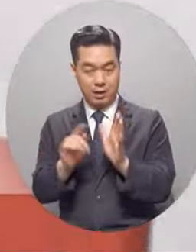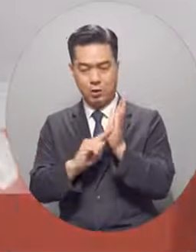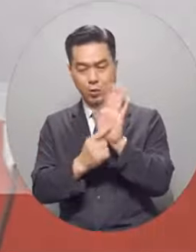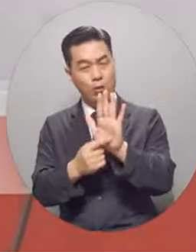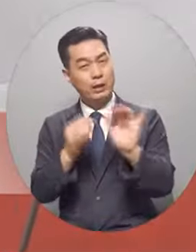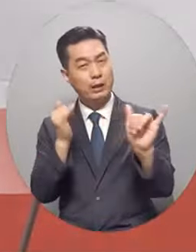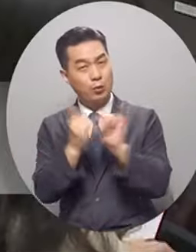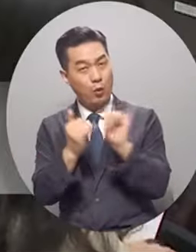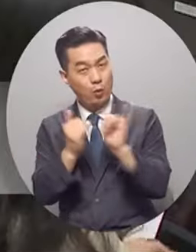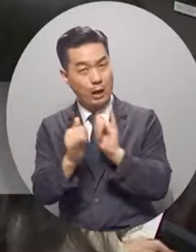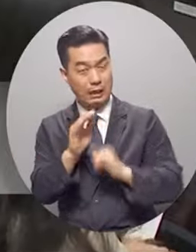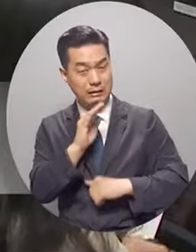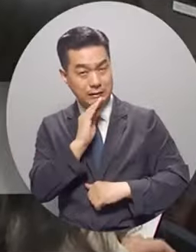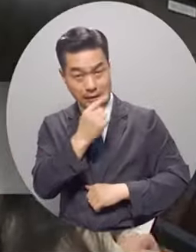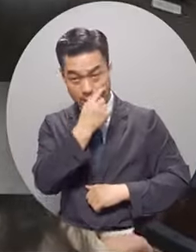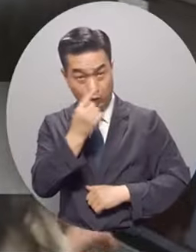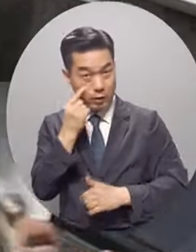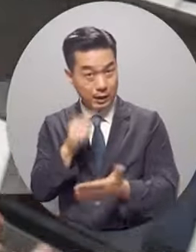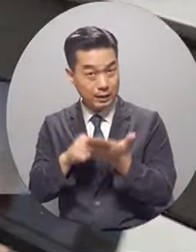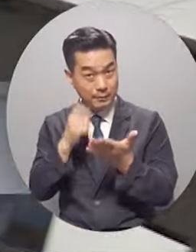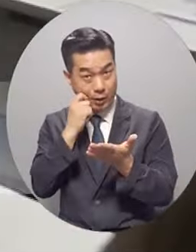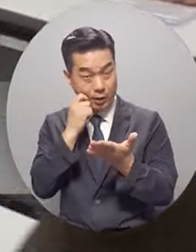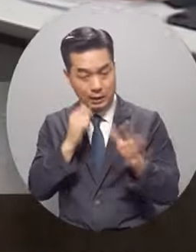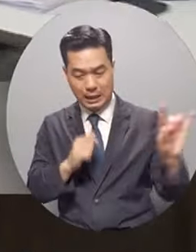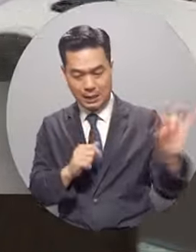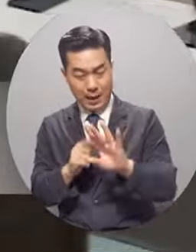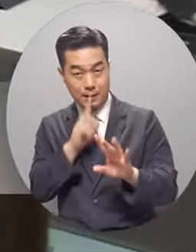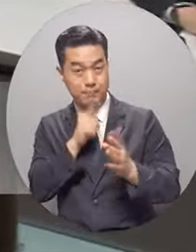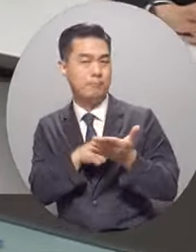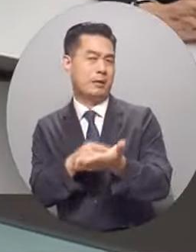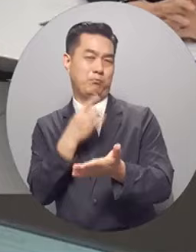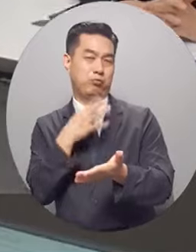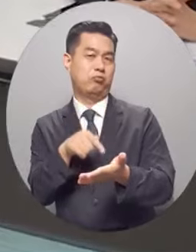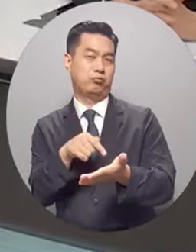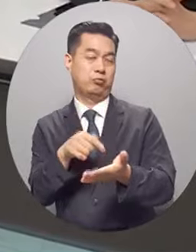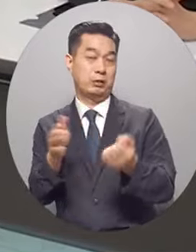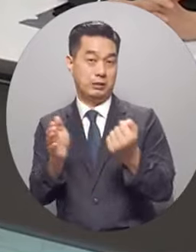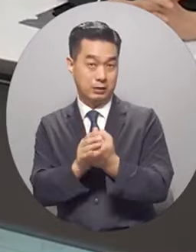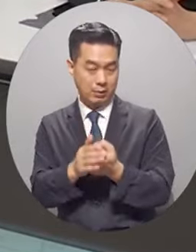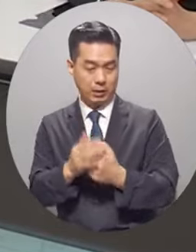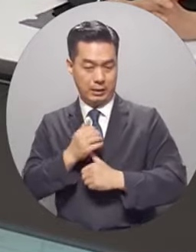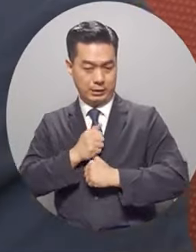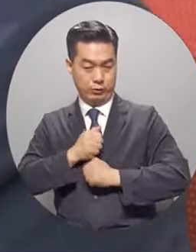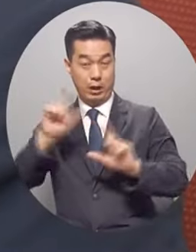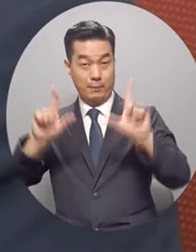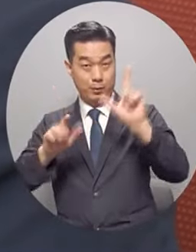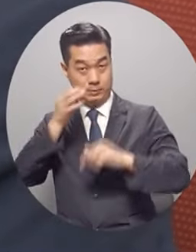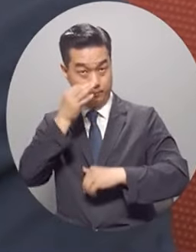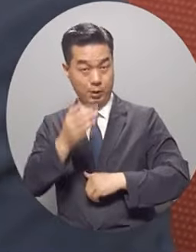녹음이 사실관계를 알 수 없고 일방적인 주장처럼 보인다며 신중한 입장을 보였습니다.